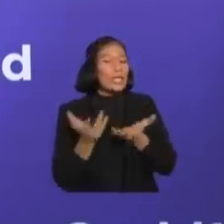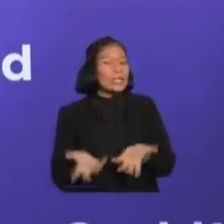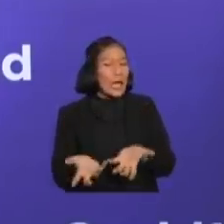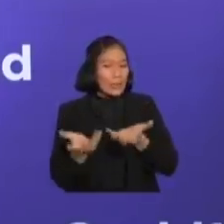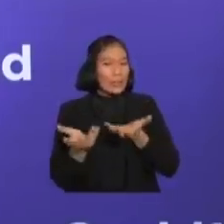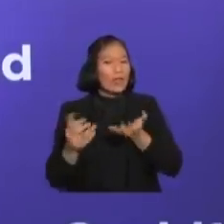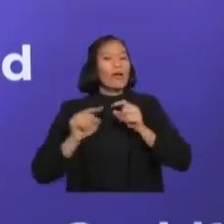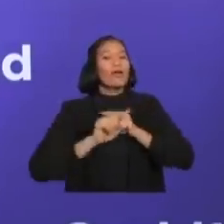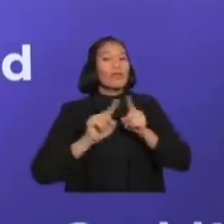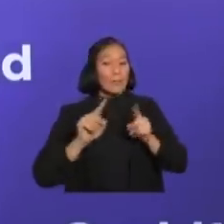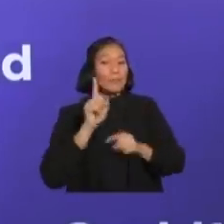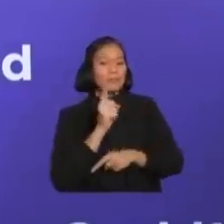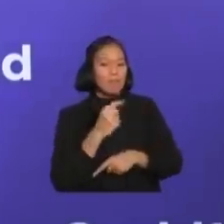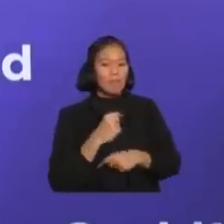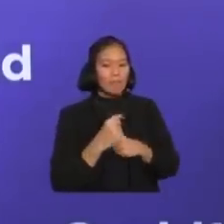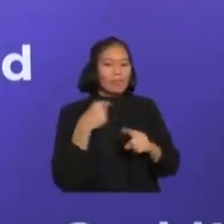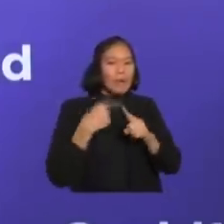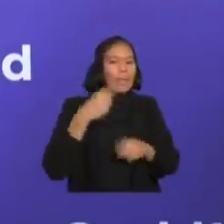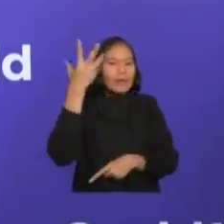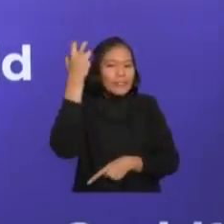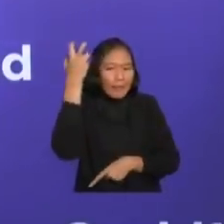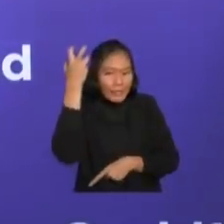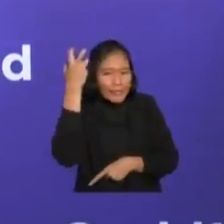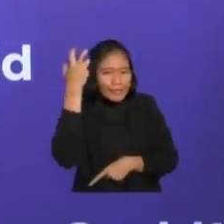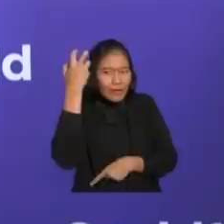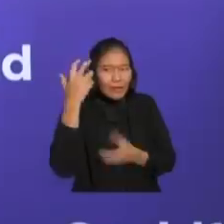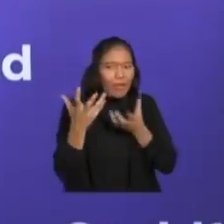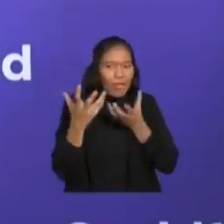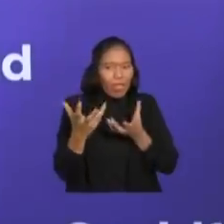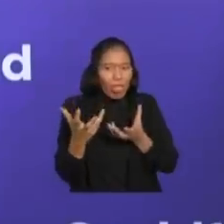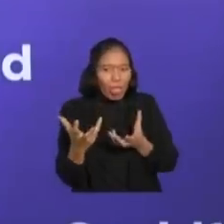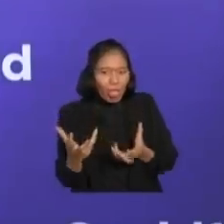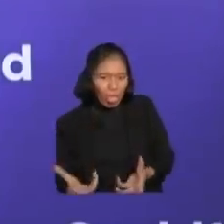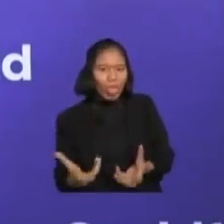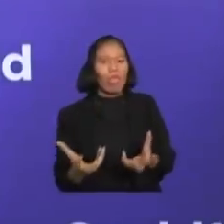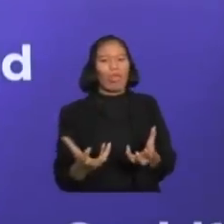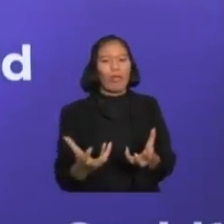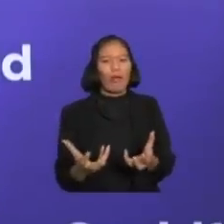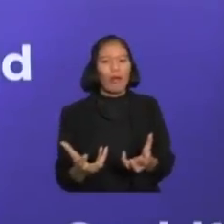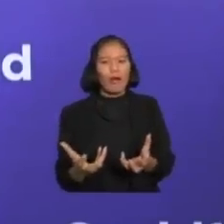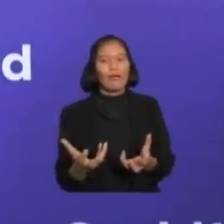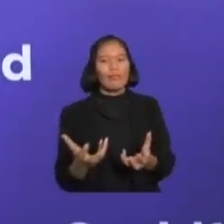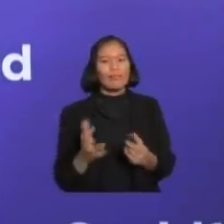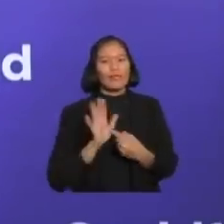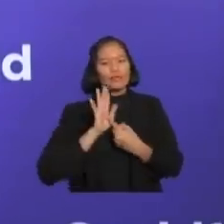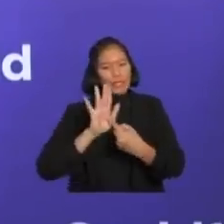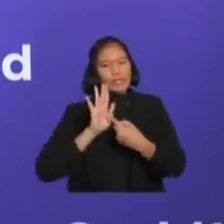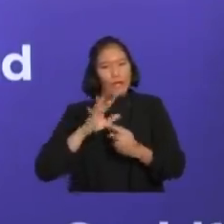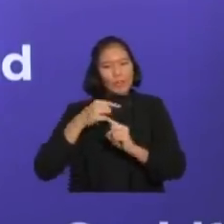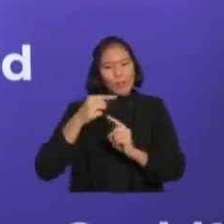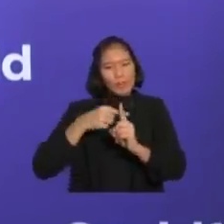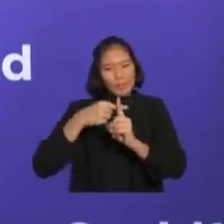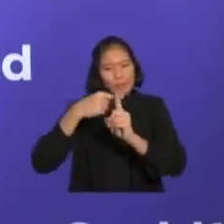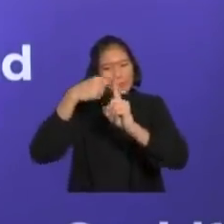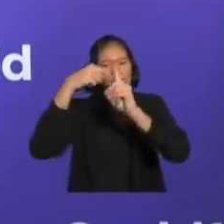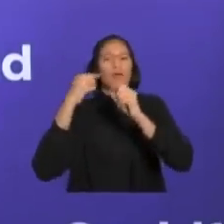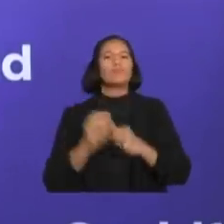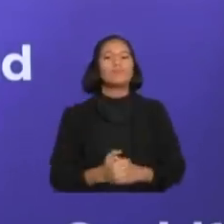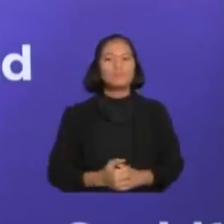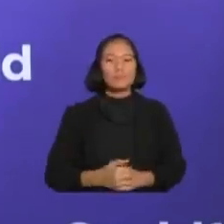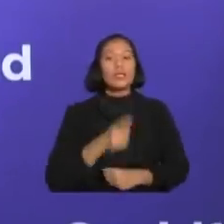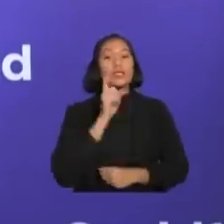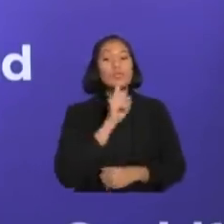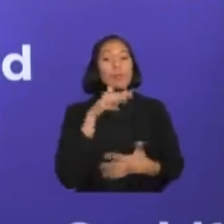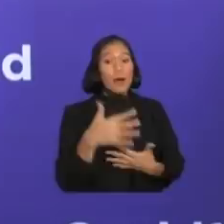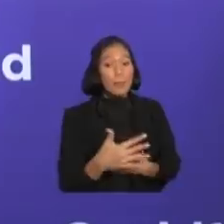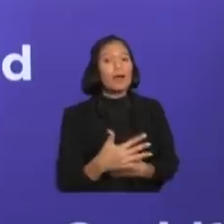tersisa batuk tapi memang dengan stres dan ya mental breakdown yang terjadi saat itu akhirnya gejala-gejala saya kembali datang gitu udah di